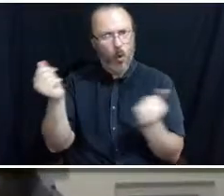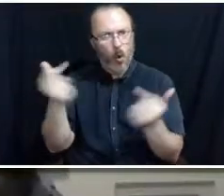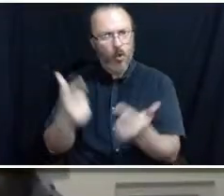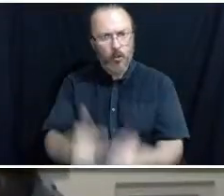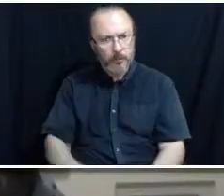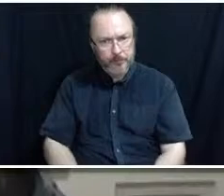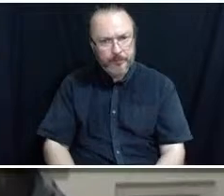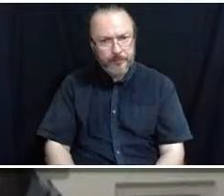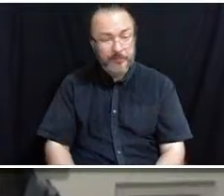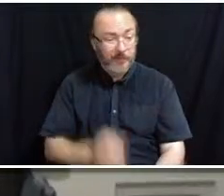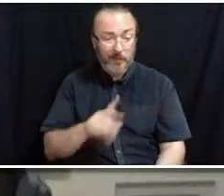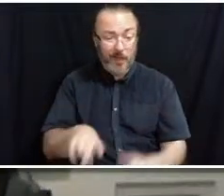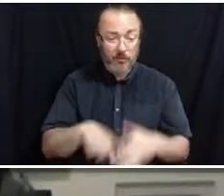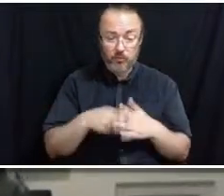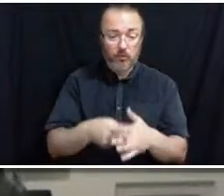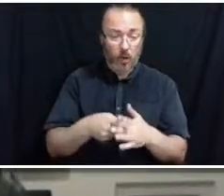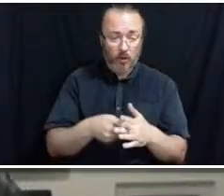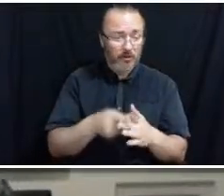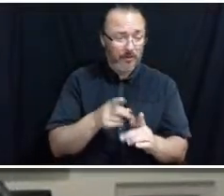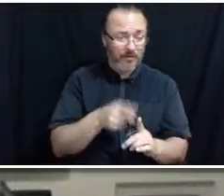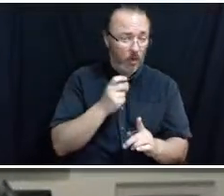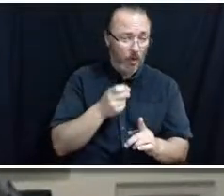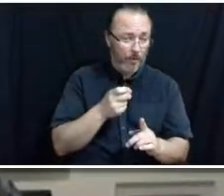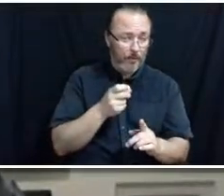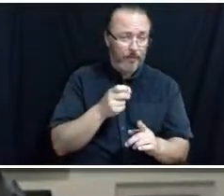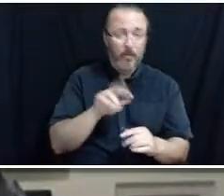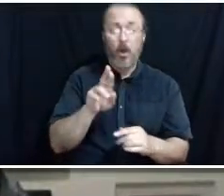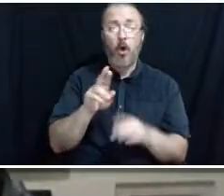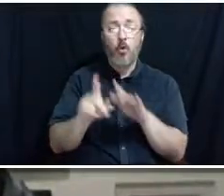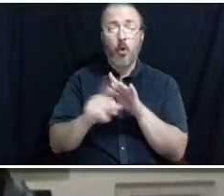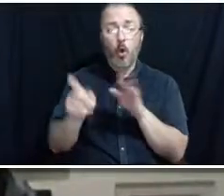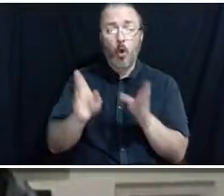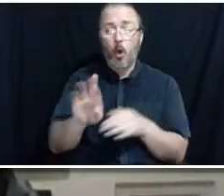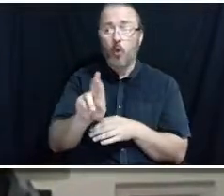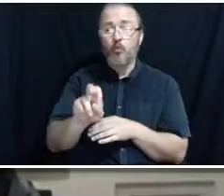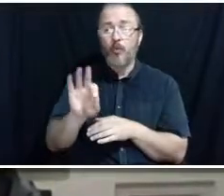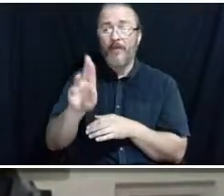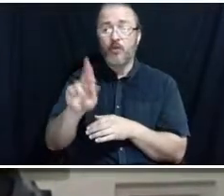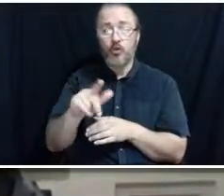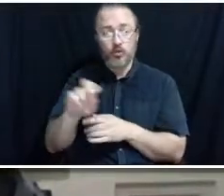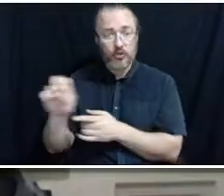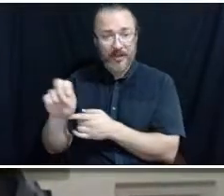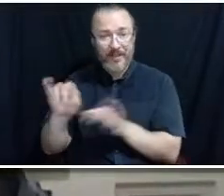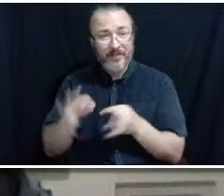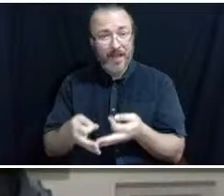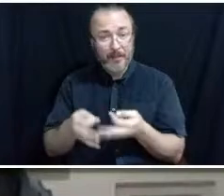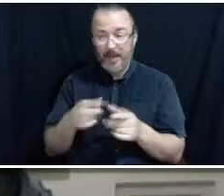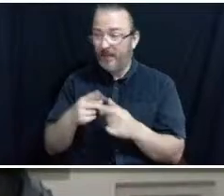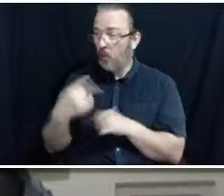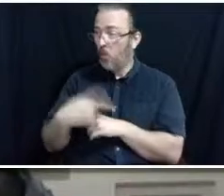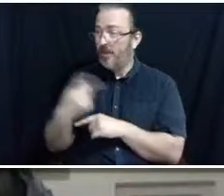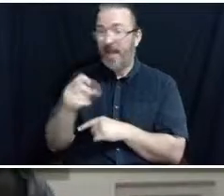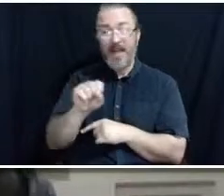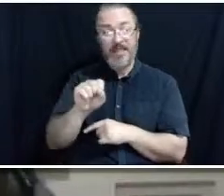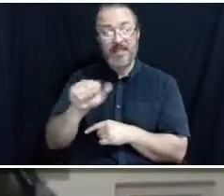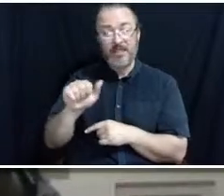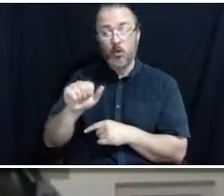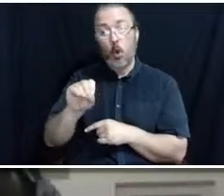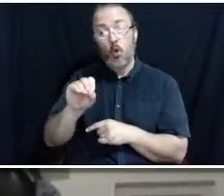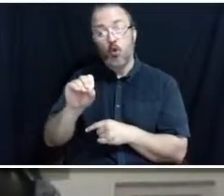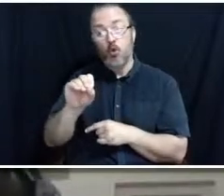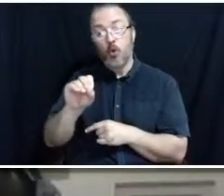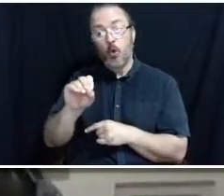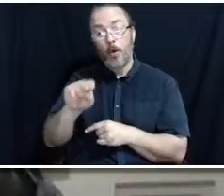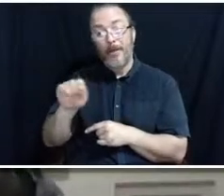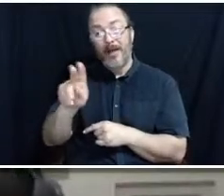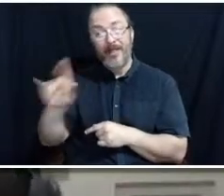personnes. Et par exemple, pour les familles de réfugiés qui doivent se sentir les bienvenus, à un moment